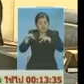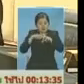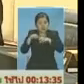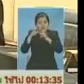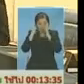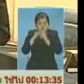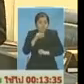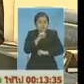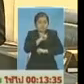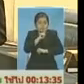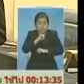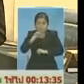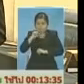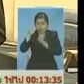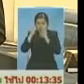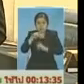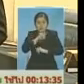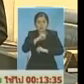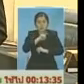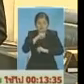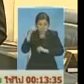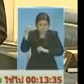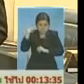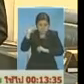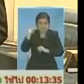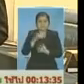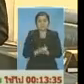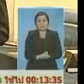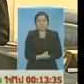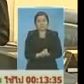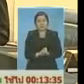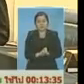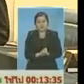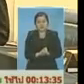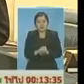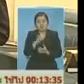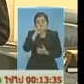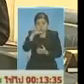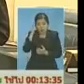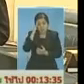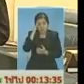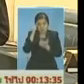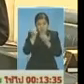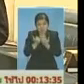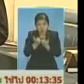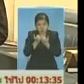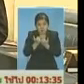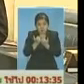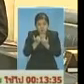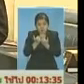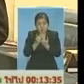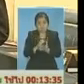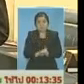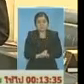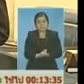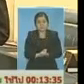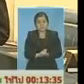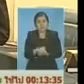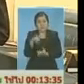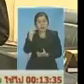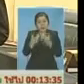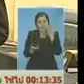นที่รับผิดชอบผู้ใดก่อให้เกิดอันนั้นต้องรับผิดชอบแล้วผมบอกคุณสี่โจ๊กเรื่องนี้ไม่มีใครแกล้งใครแต่ว่ากรรม